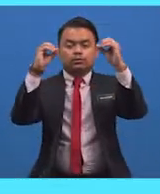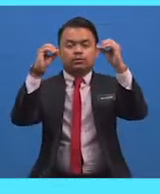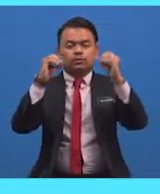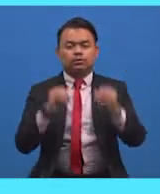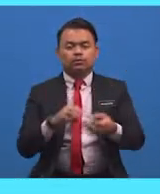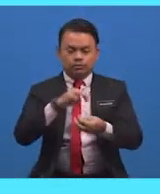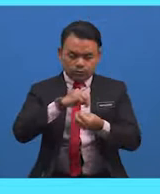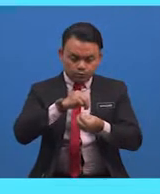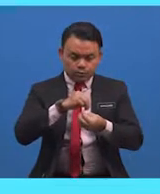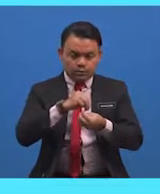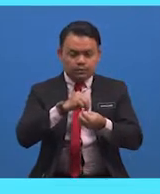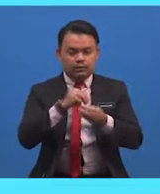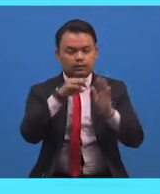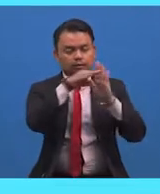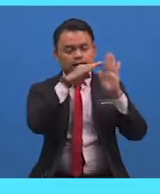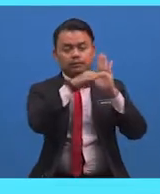lapisan ozon.